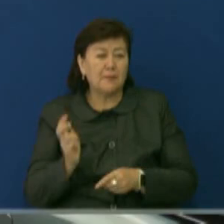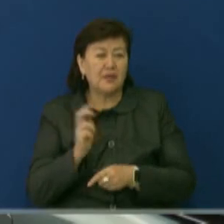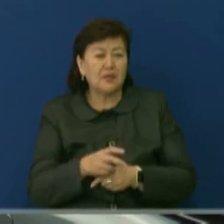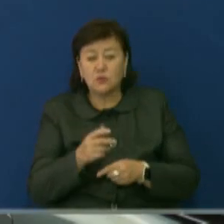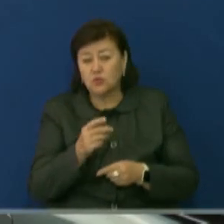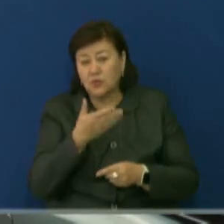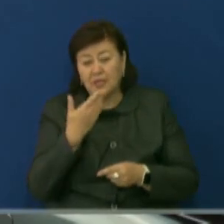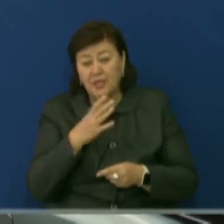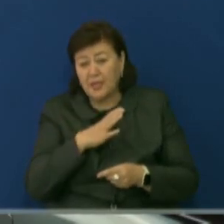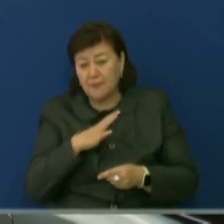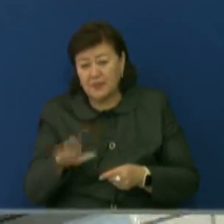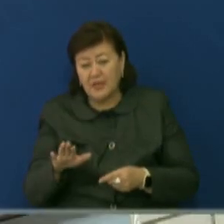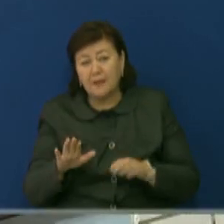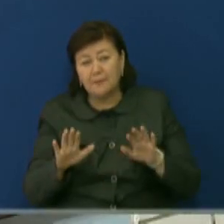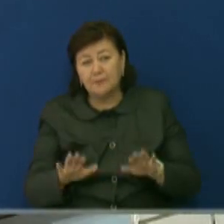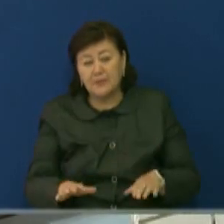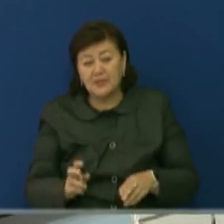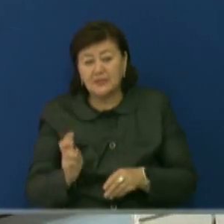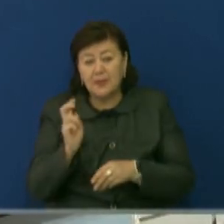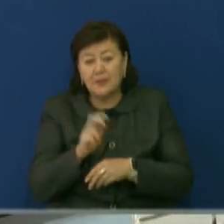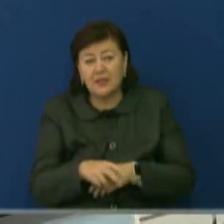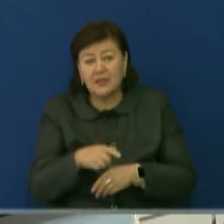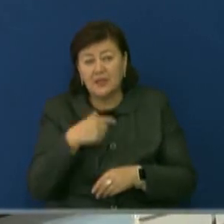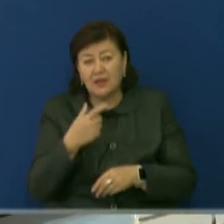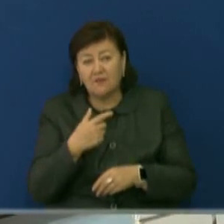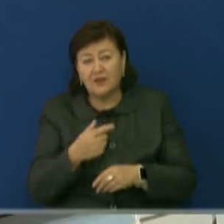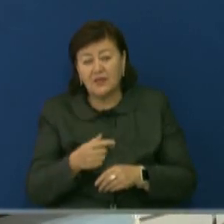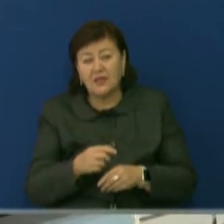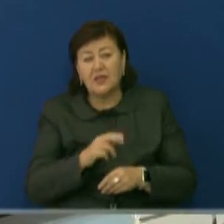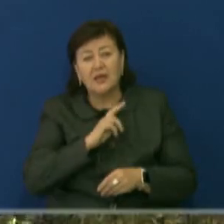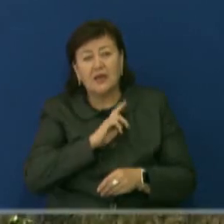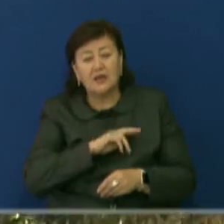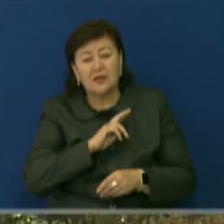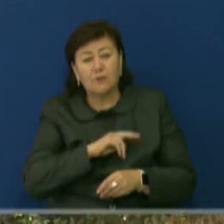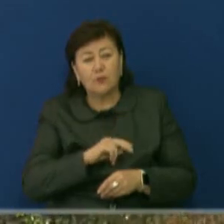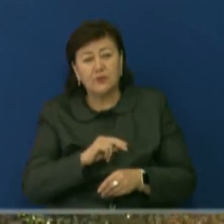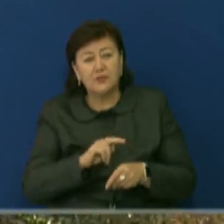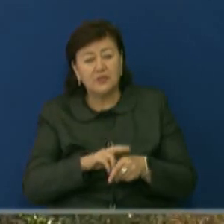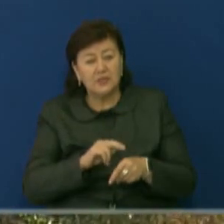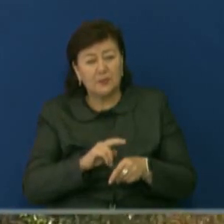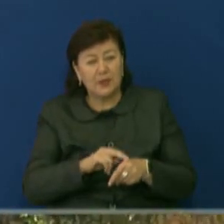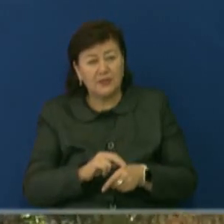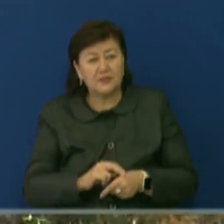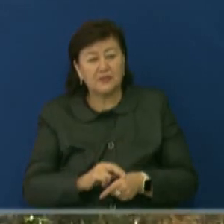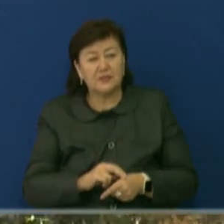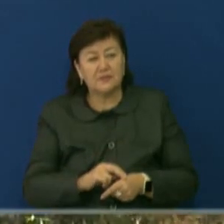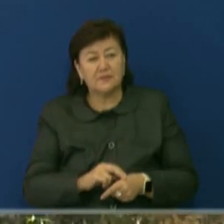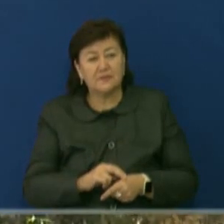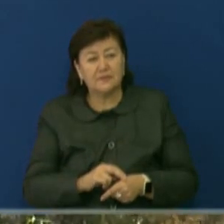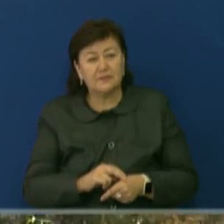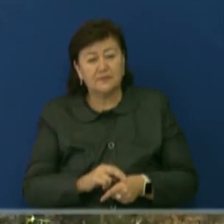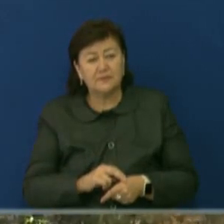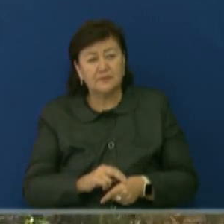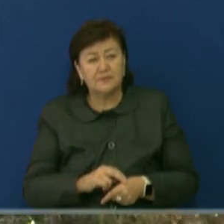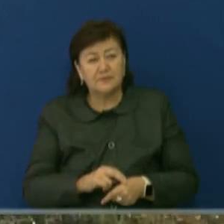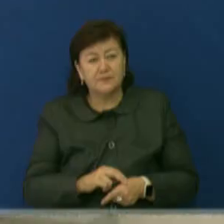спецтехники подъехать близко к дому мы не смогли, рассказали сотрудники управления по чрезвычайным ситуациям. Самат Секенов,